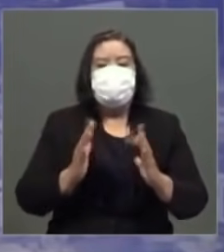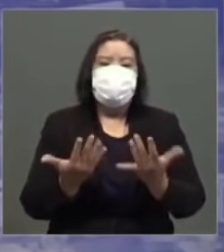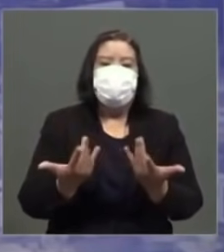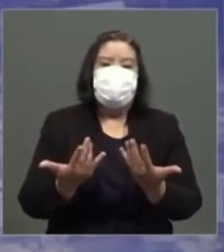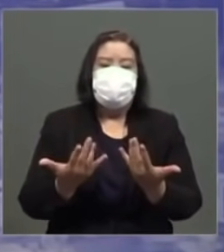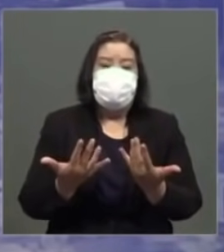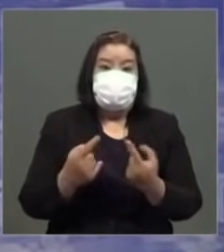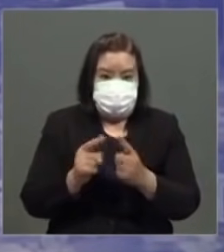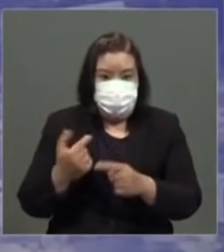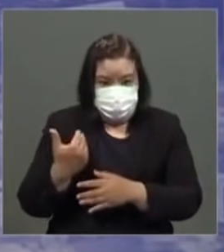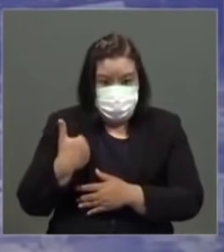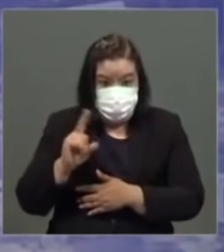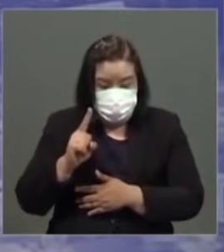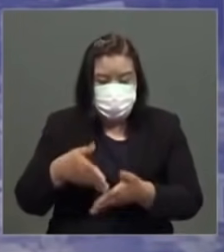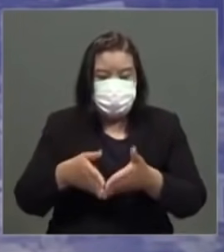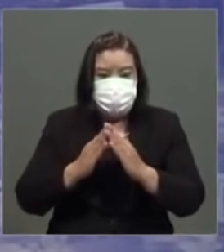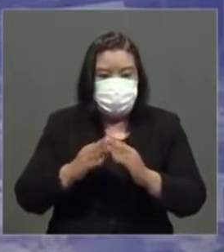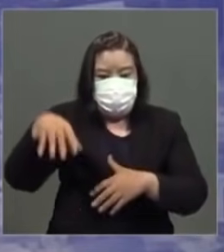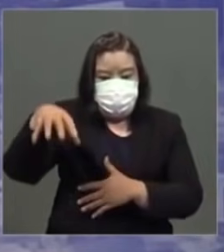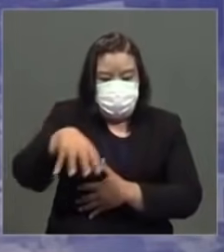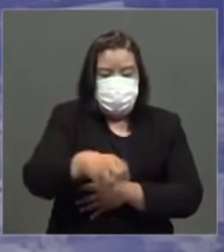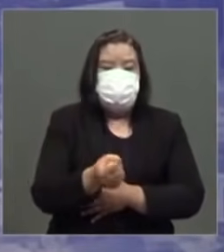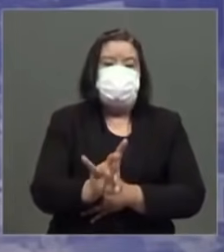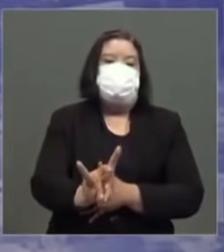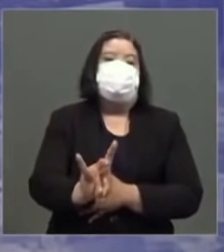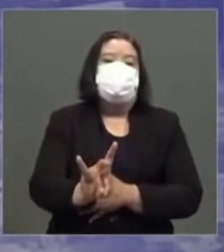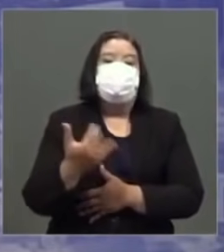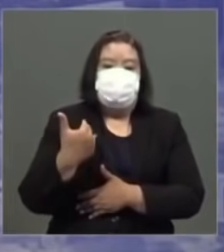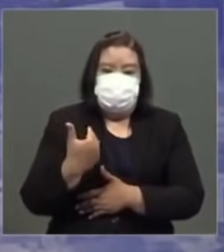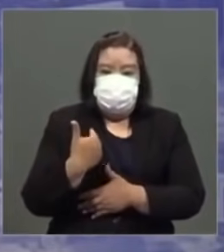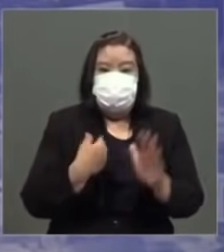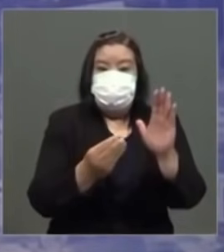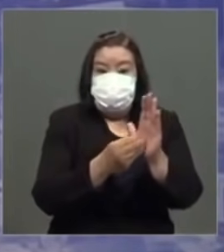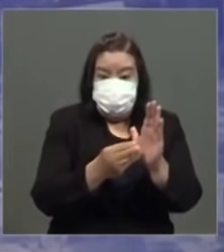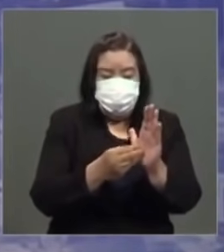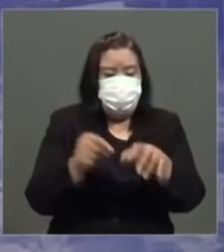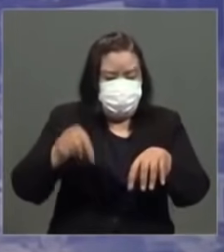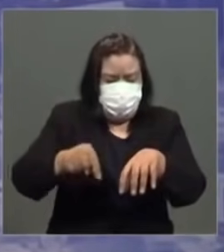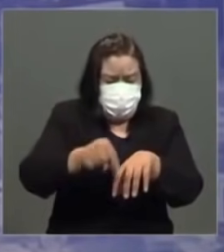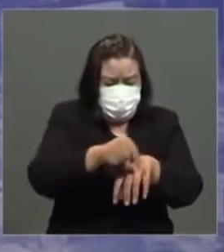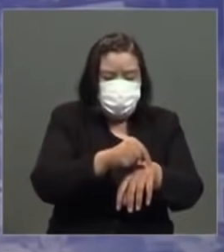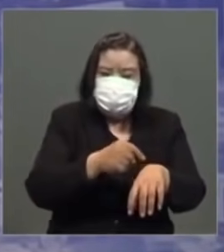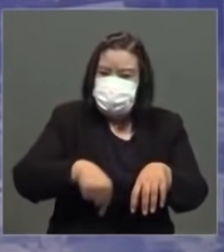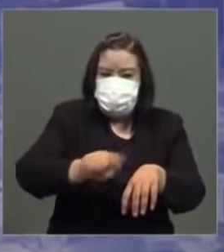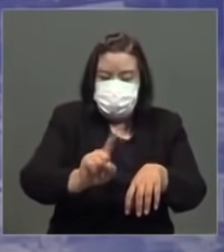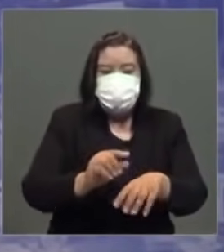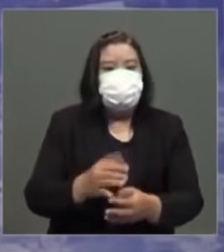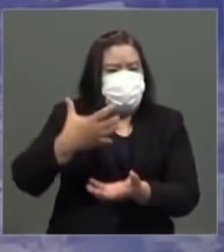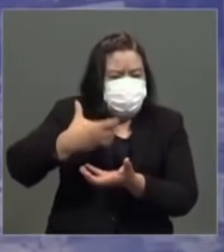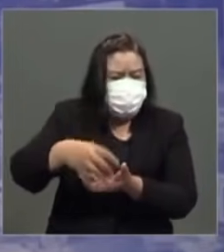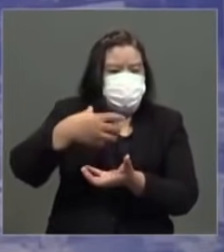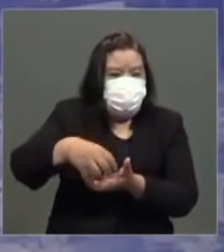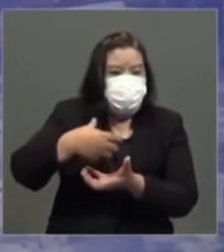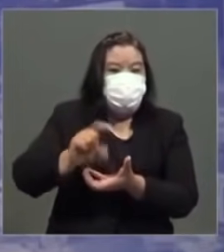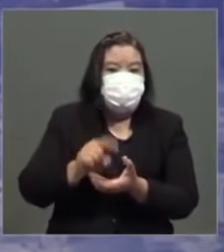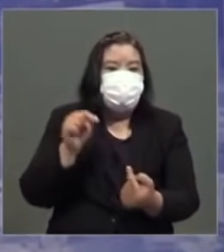ที่ประชุมบอกว่ามีอยู่17แห่งที่จะเกิดขึ้นกระจายไปทั่วกรุงเทพมหานครรายละเอียดเดี๋ยวคงติดตามได้จากทาง